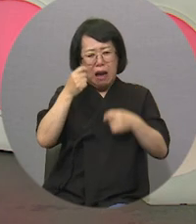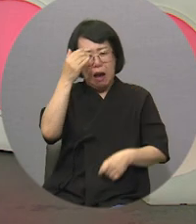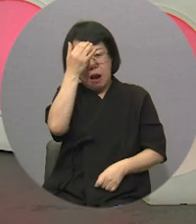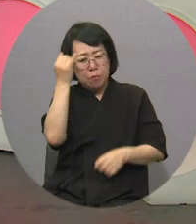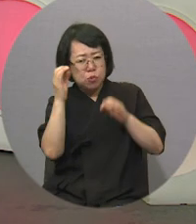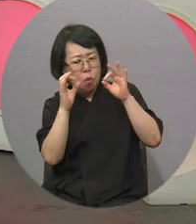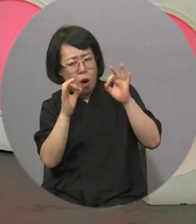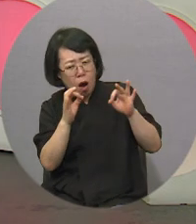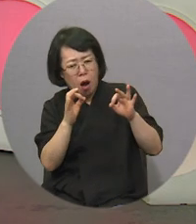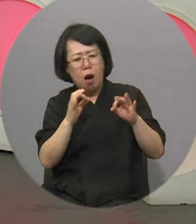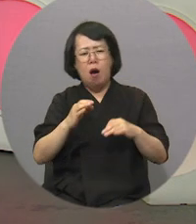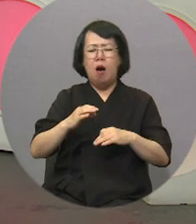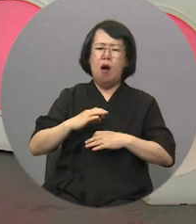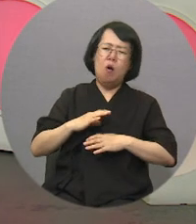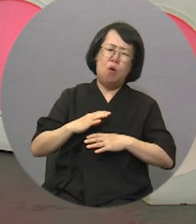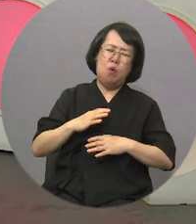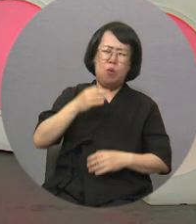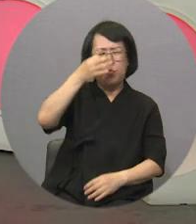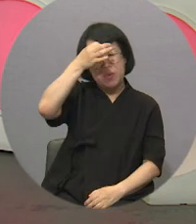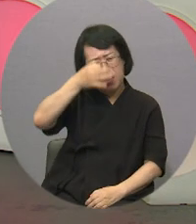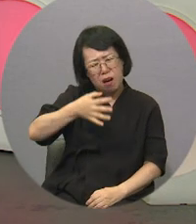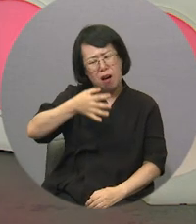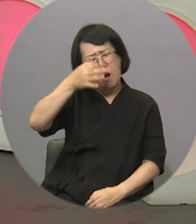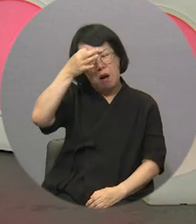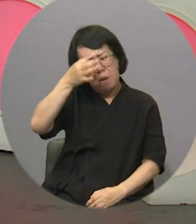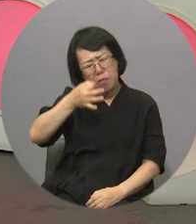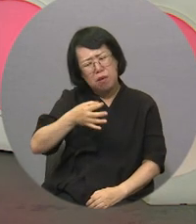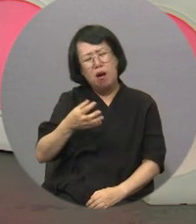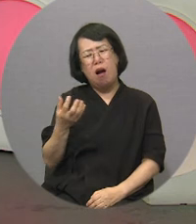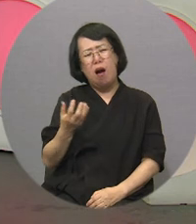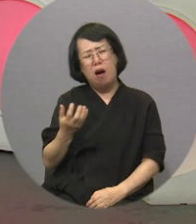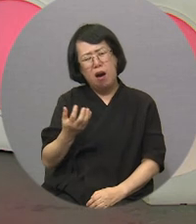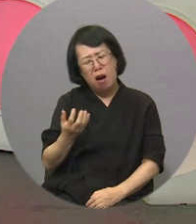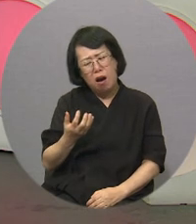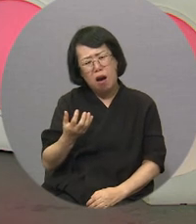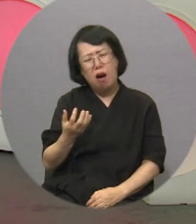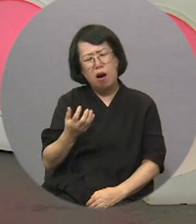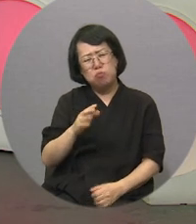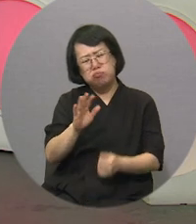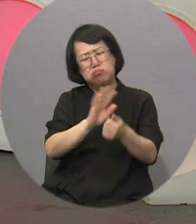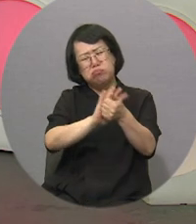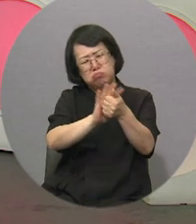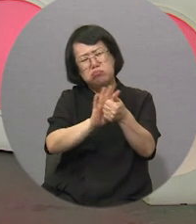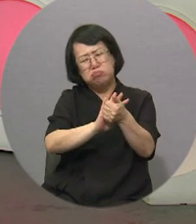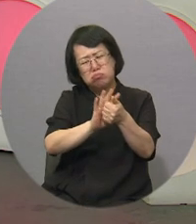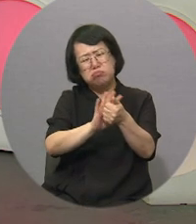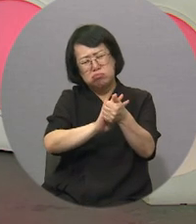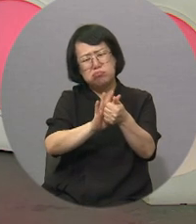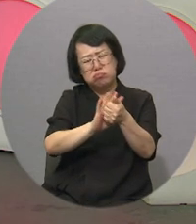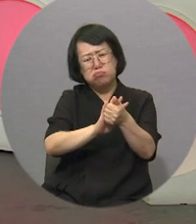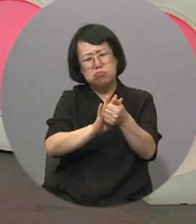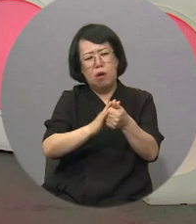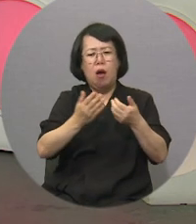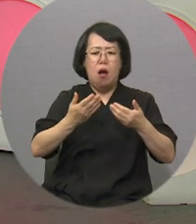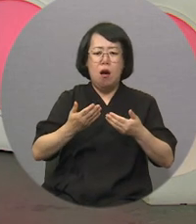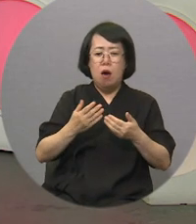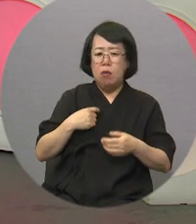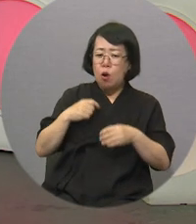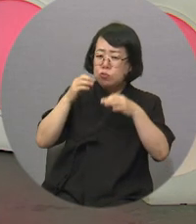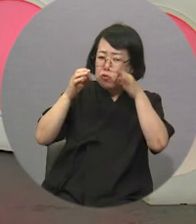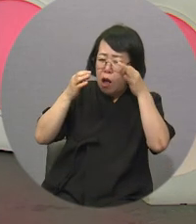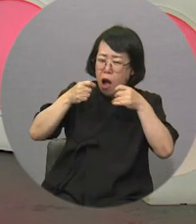얼마나 아플 거라며 말씀을 하시고 안타까워하셨고요. 한바탕 제가 울고 나면